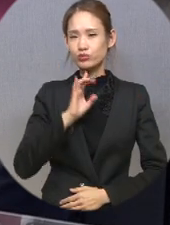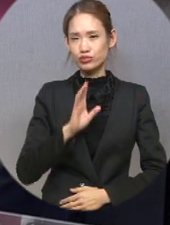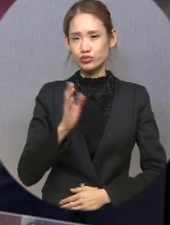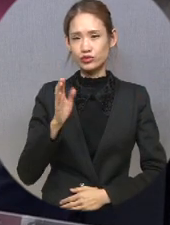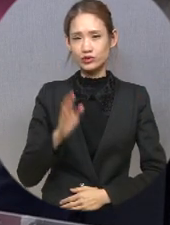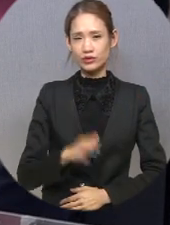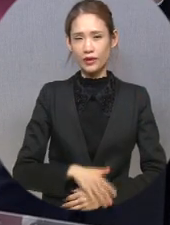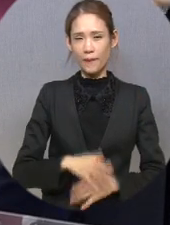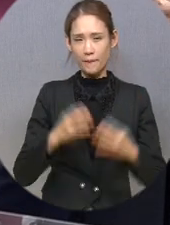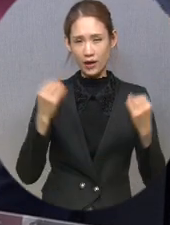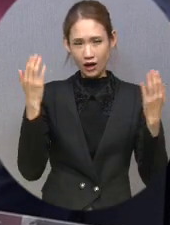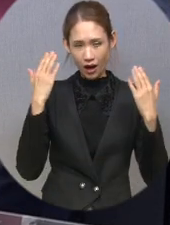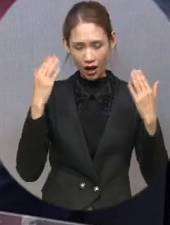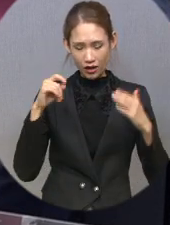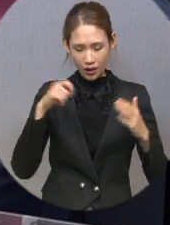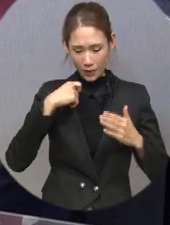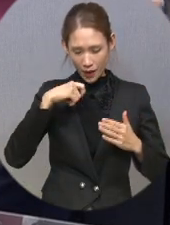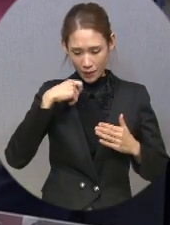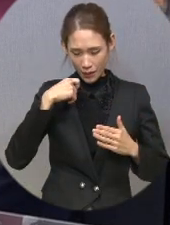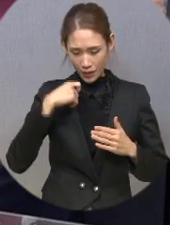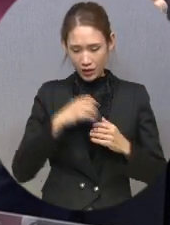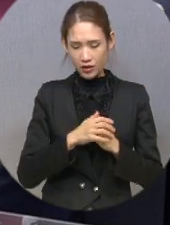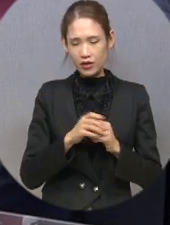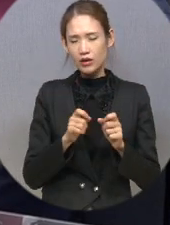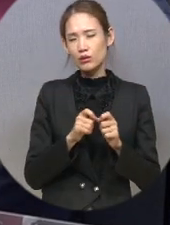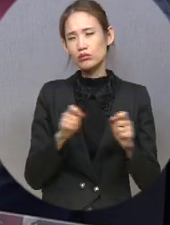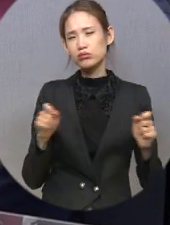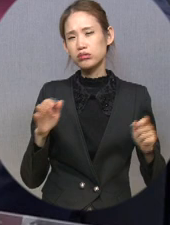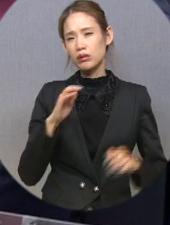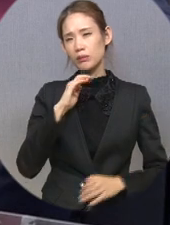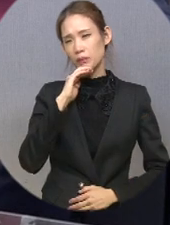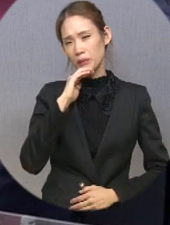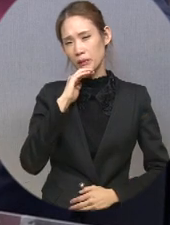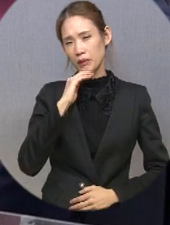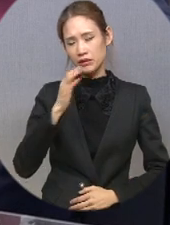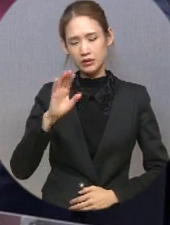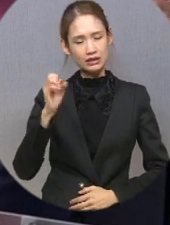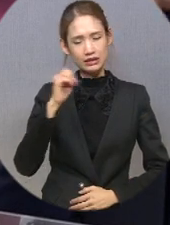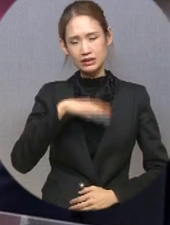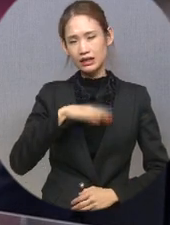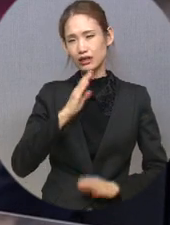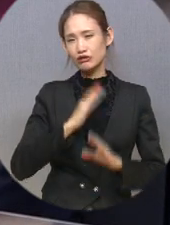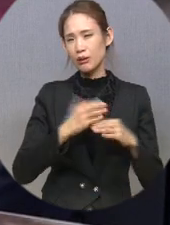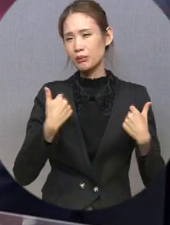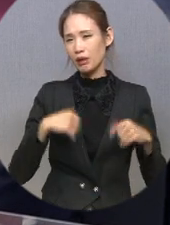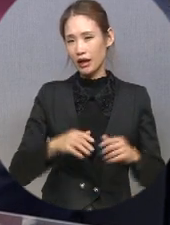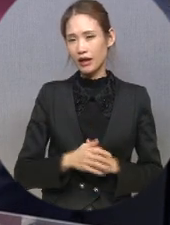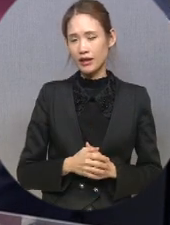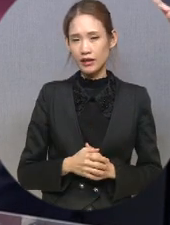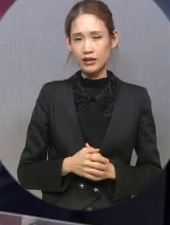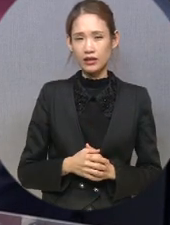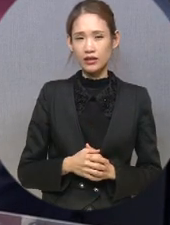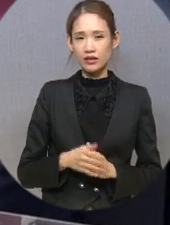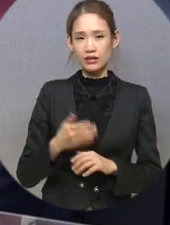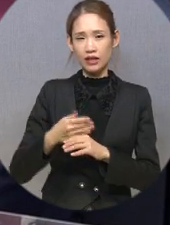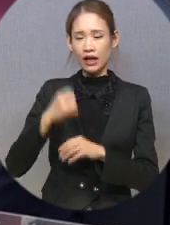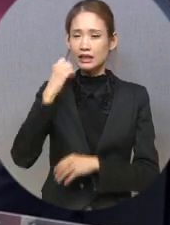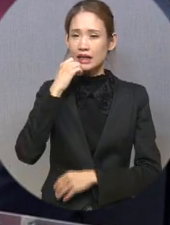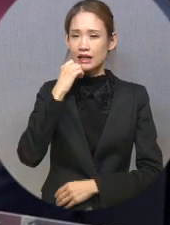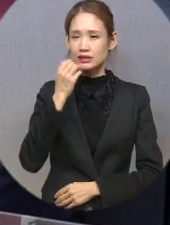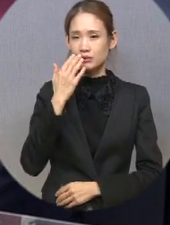워낙 많은 학생들이 밥을 먹다 보니까 오래 기다려야 되니까 아직 포기해버리고 중간에 그냥 다른 군것질을